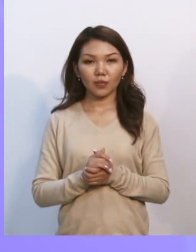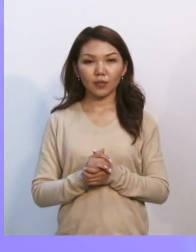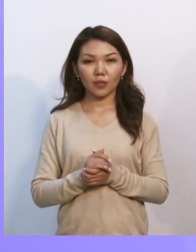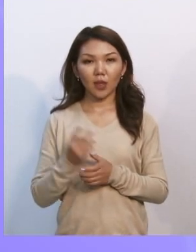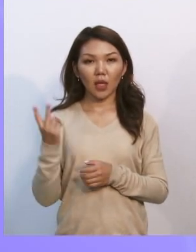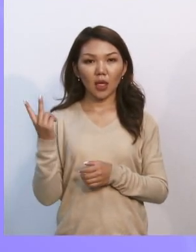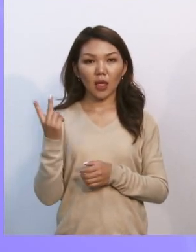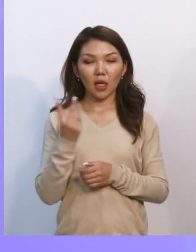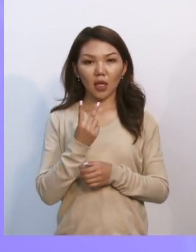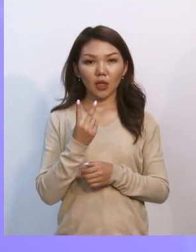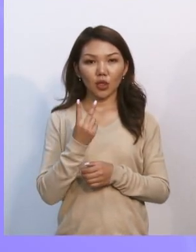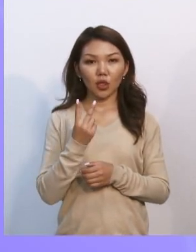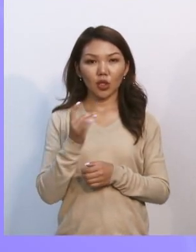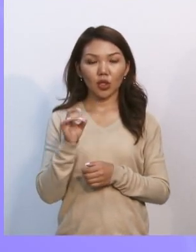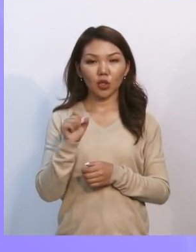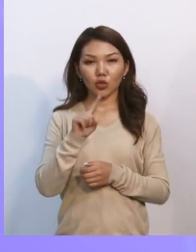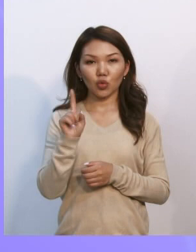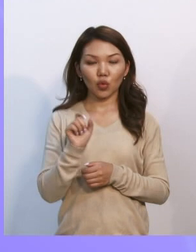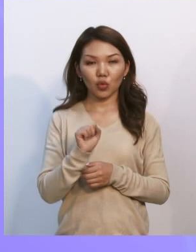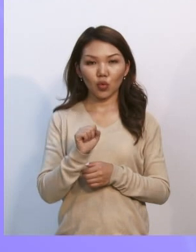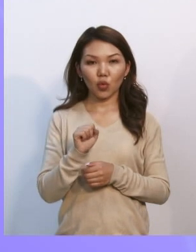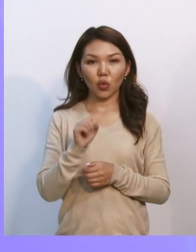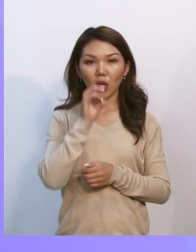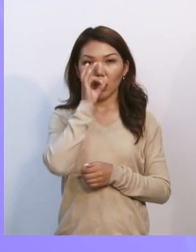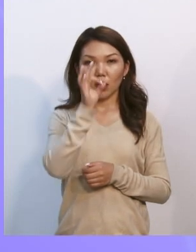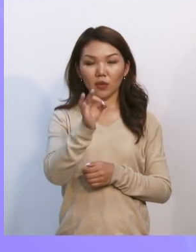Эки жолудан айтабыз.